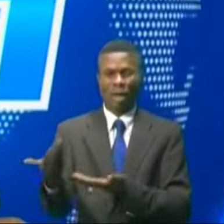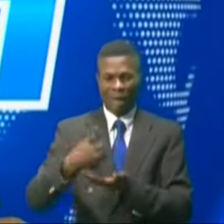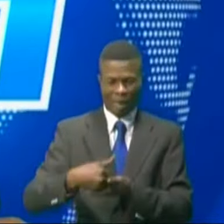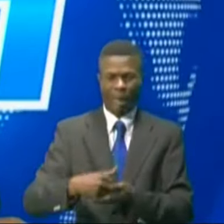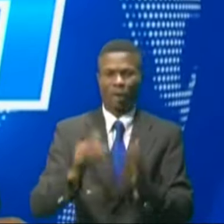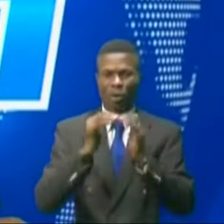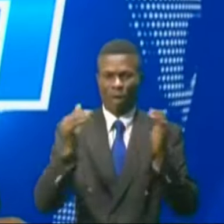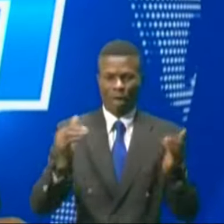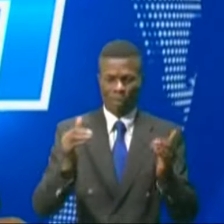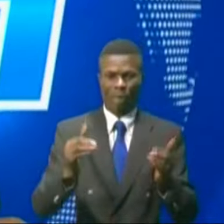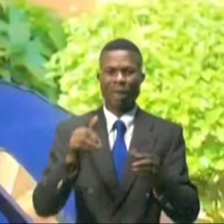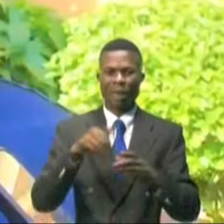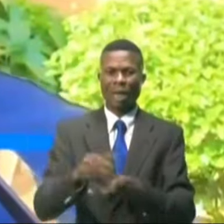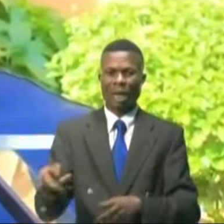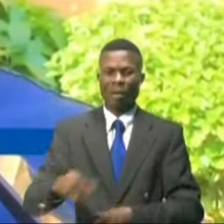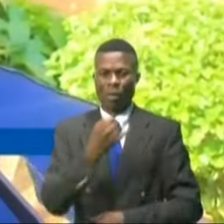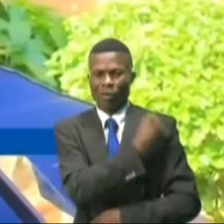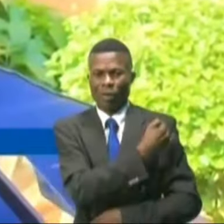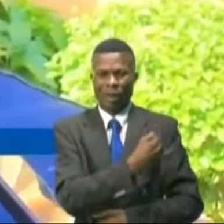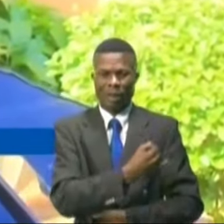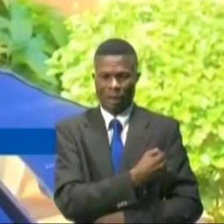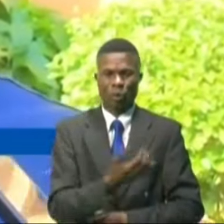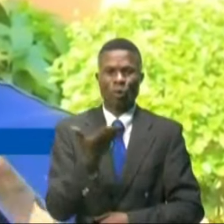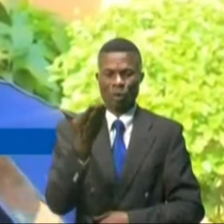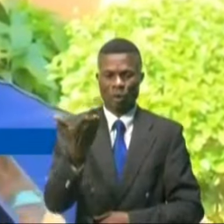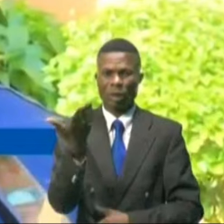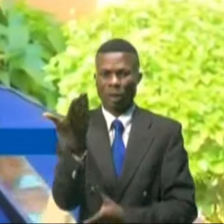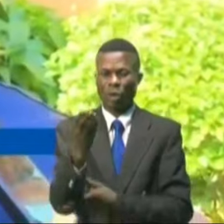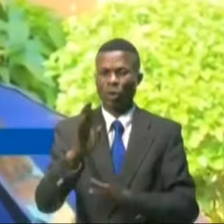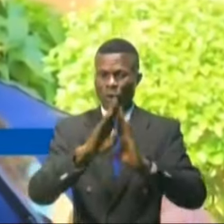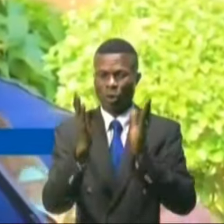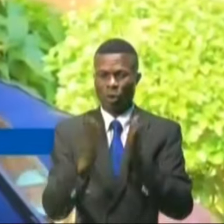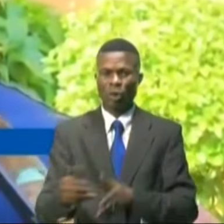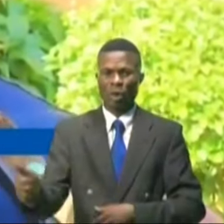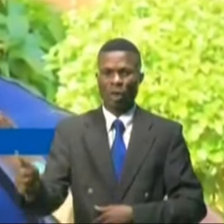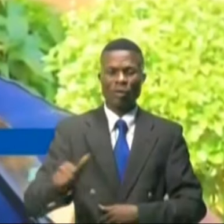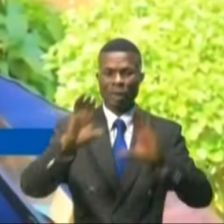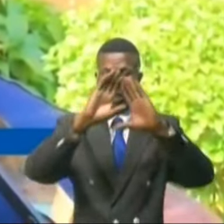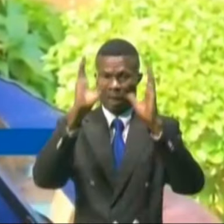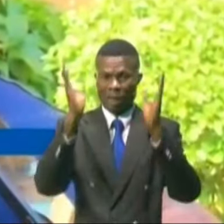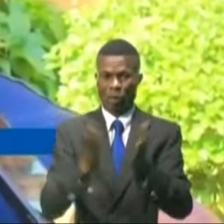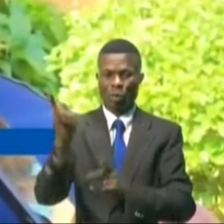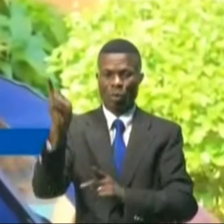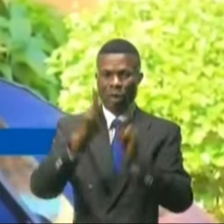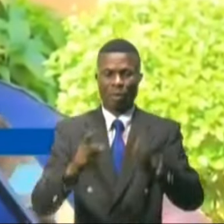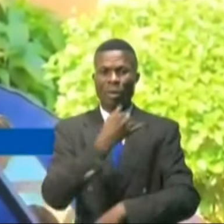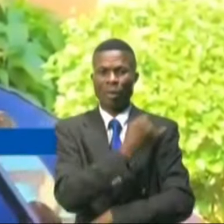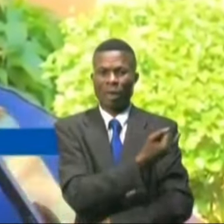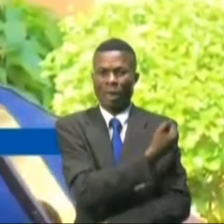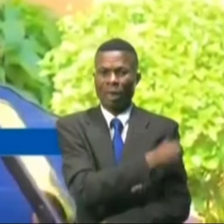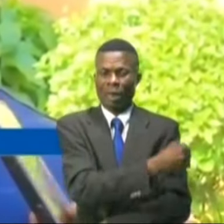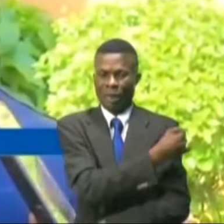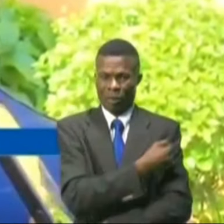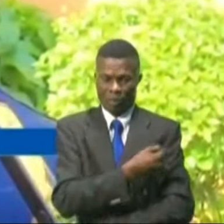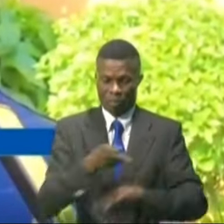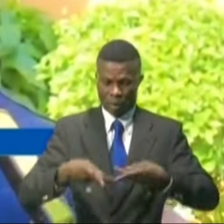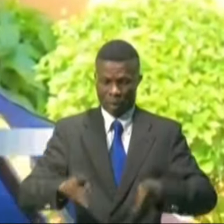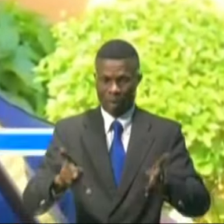paix. Suivez. Nous appelons toutes les 21 communautés ituriennes par les billets de